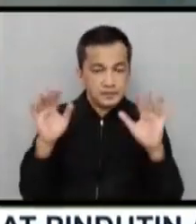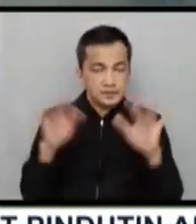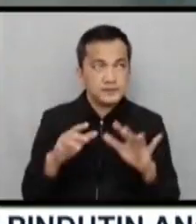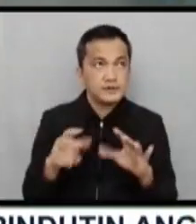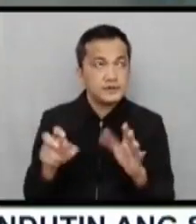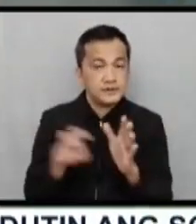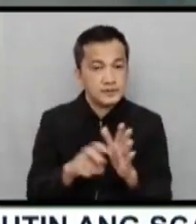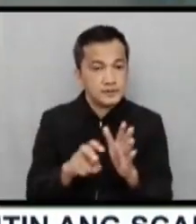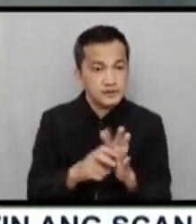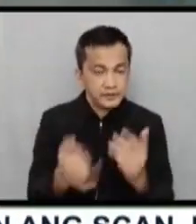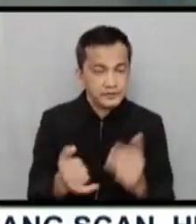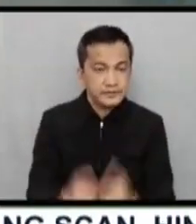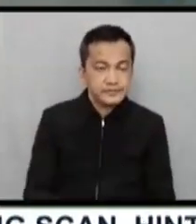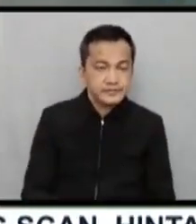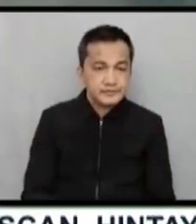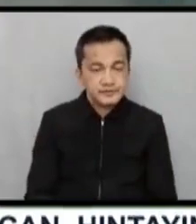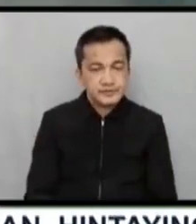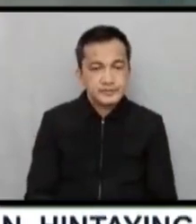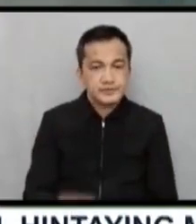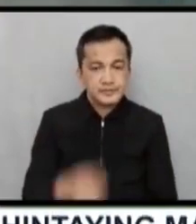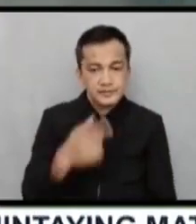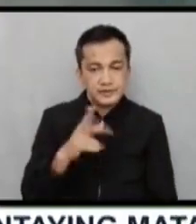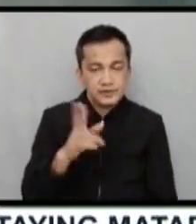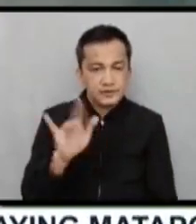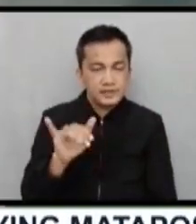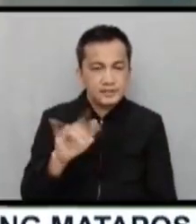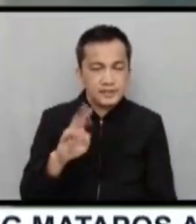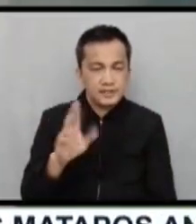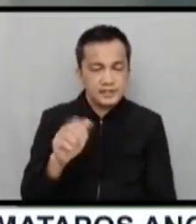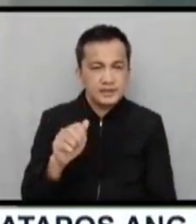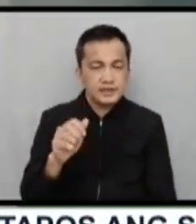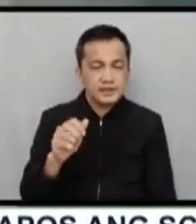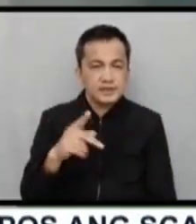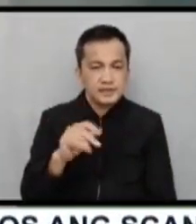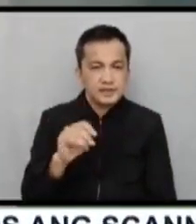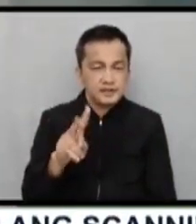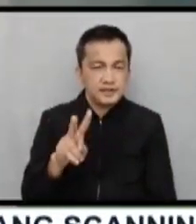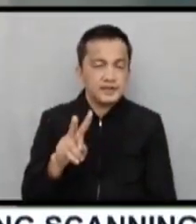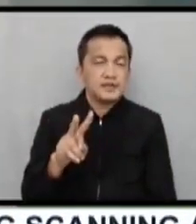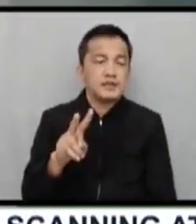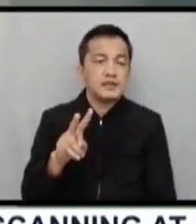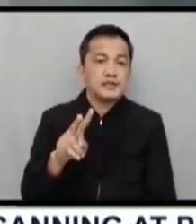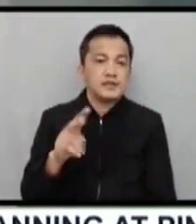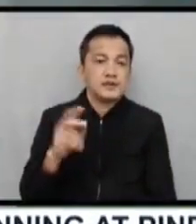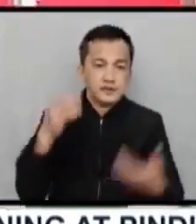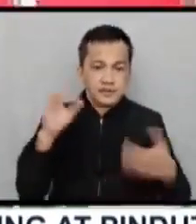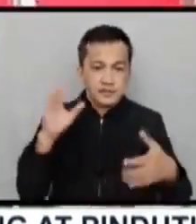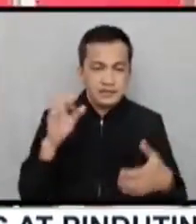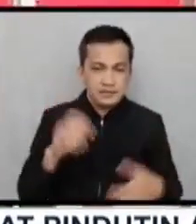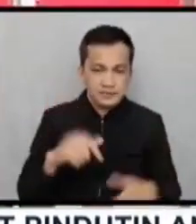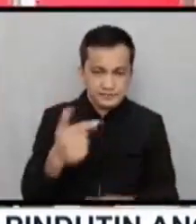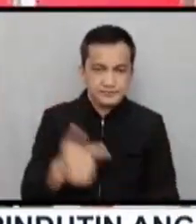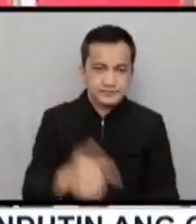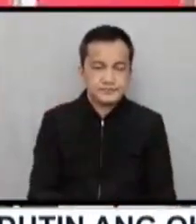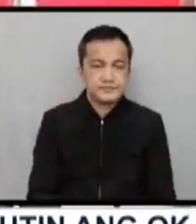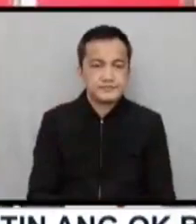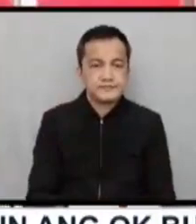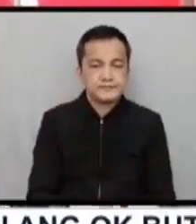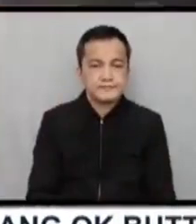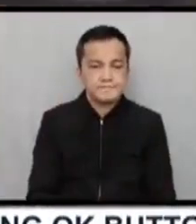ngayong araw. Si Glory Balega ng PTV Cordillera sa detalye. Rise and shine, Glory!